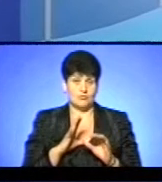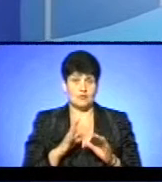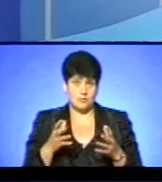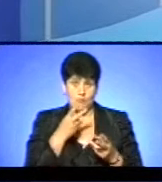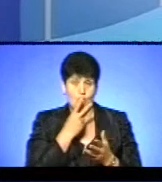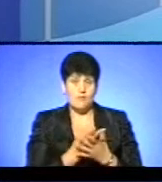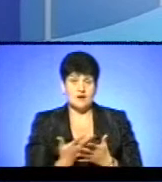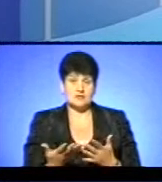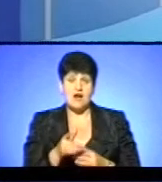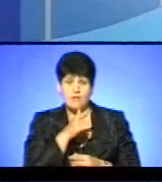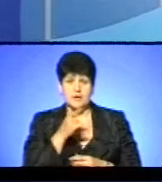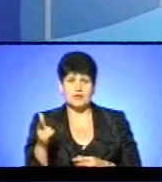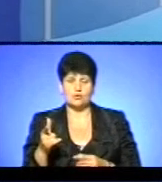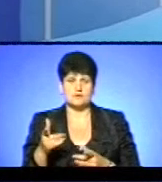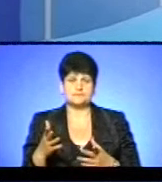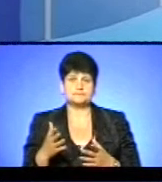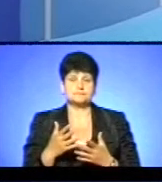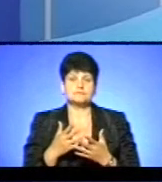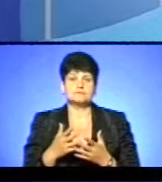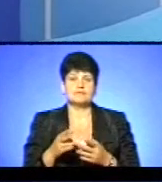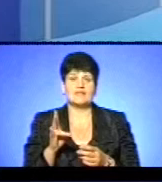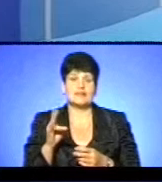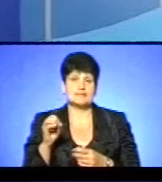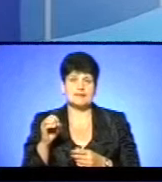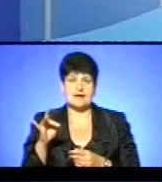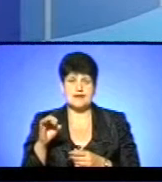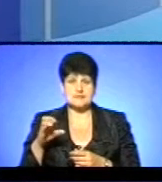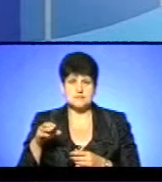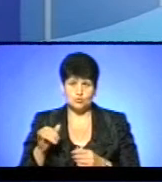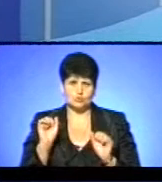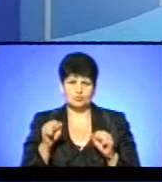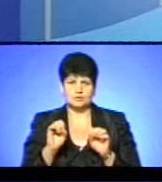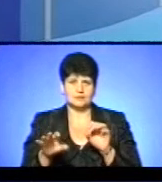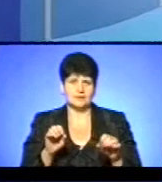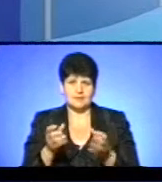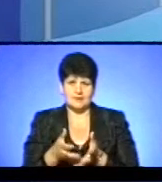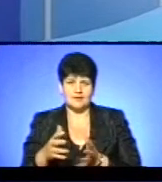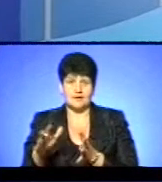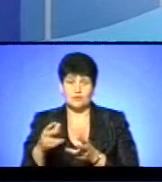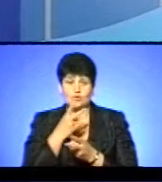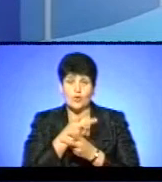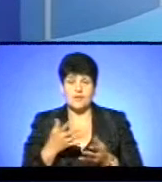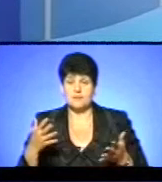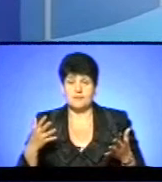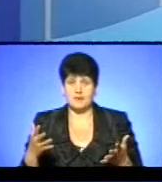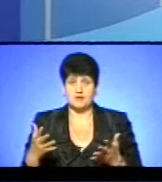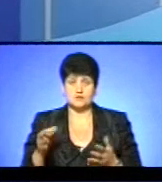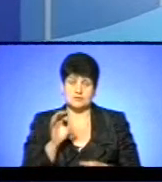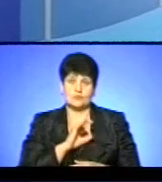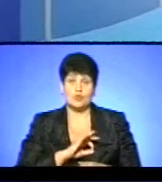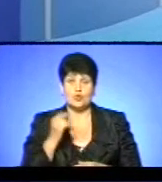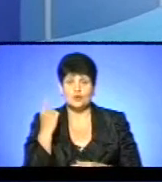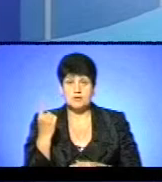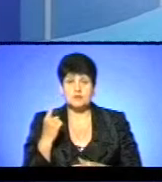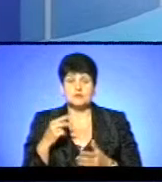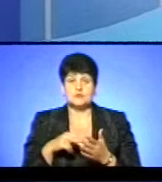період нересту можна виставити, ну, заложити всю водойму, ніхто цього бачити не буде. Чи вони її користуються? Поки там одні стоять